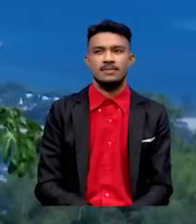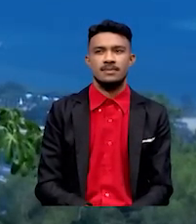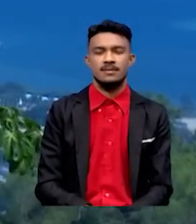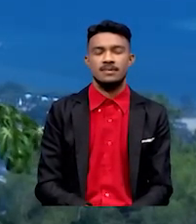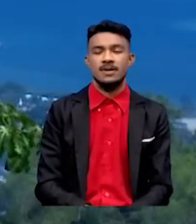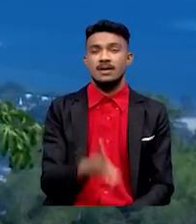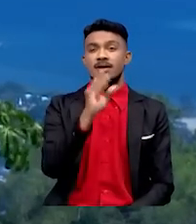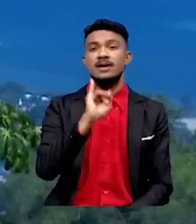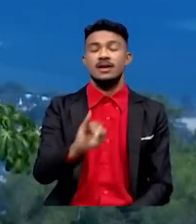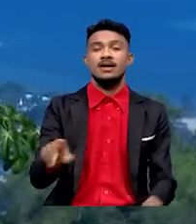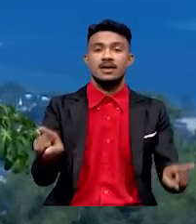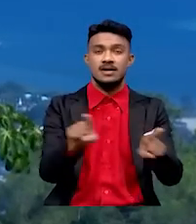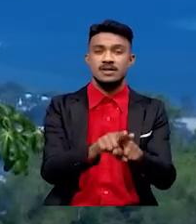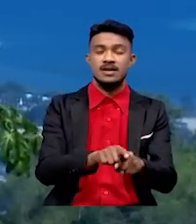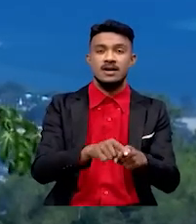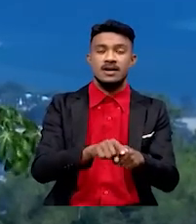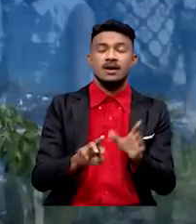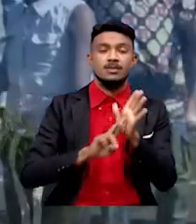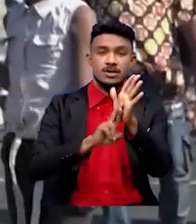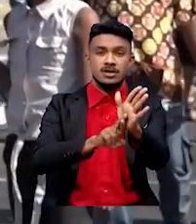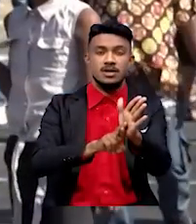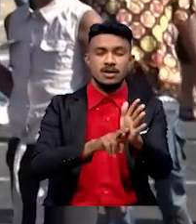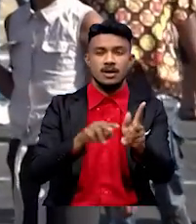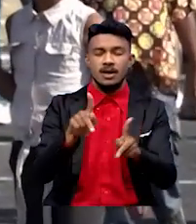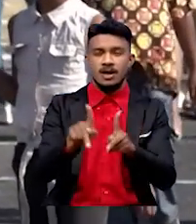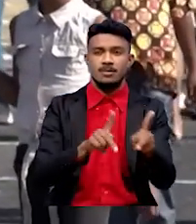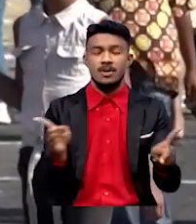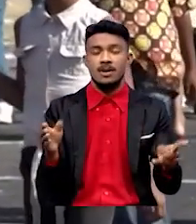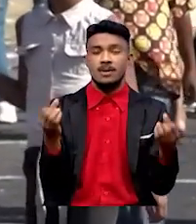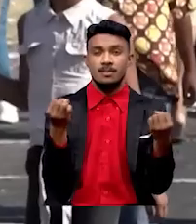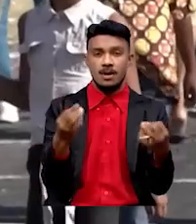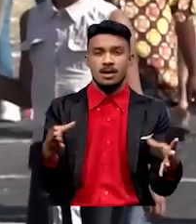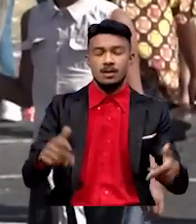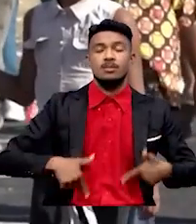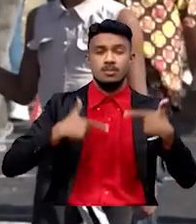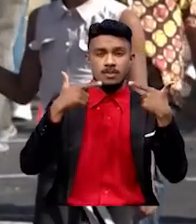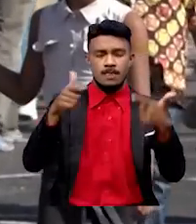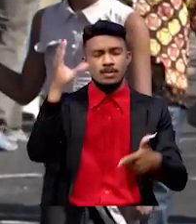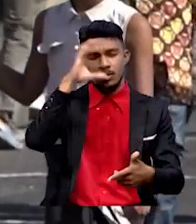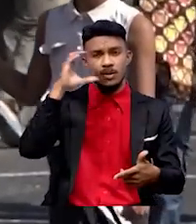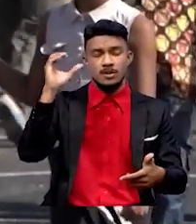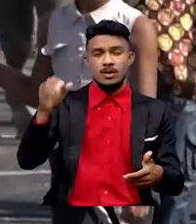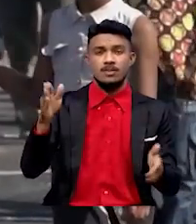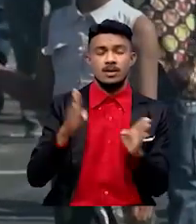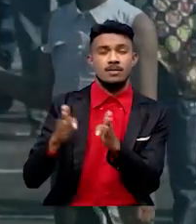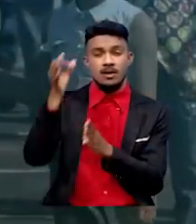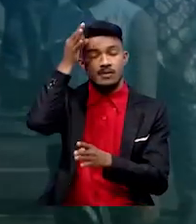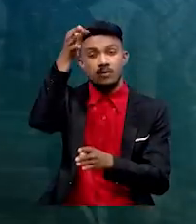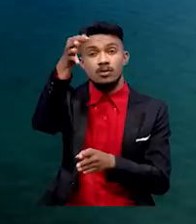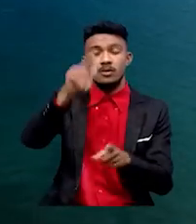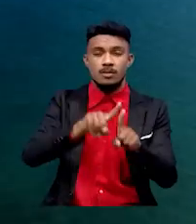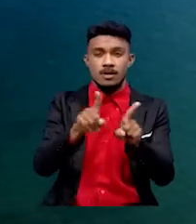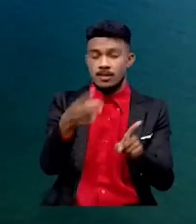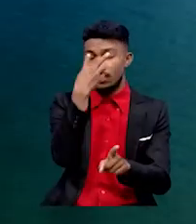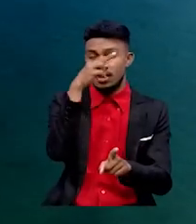Dili nudar centro bai ma barak o di buka Moris no prepara ninyo futuro. Mai be, hare ba